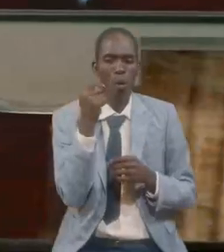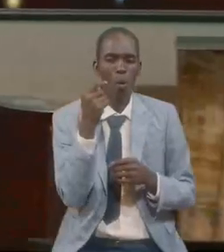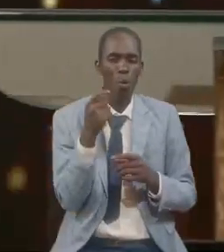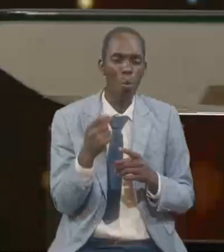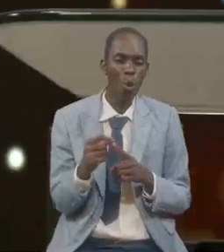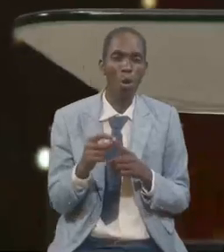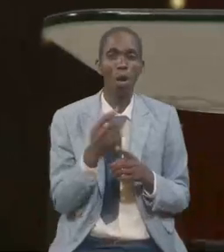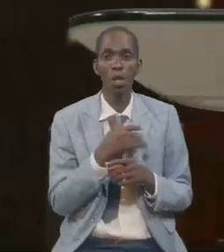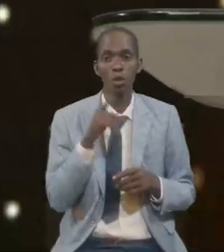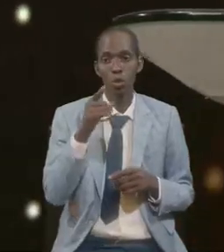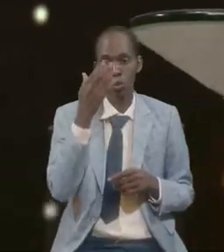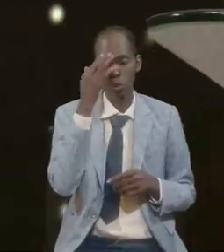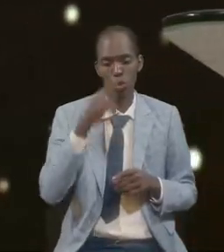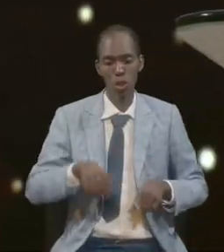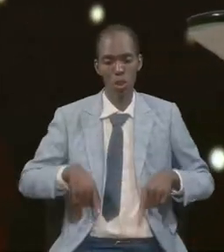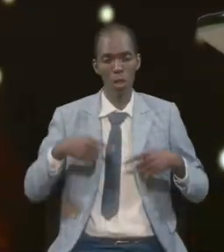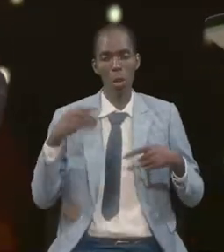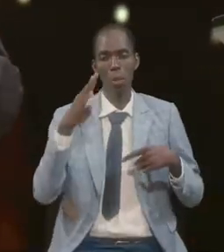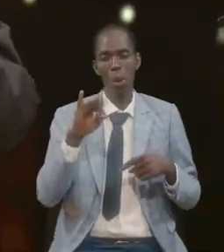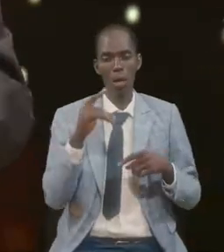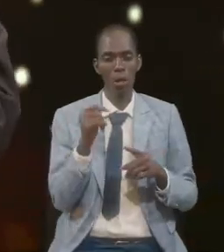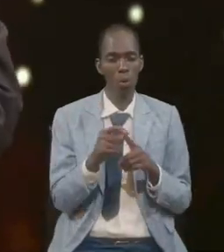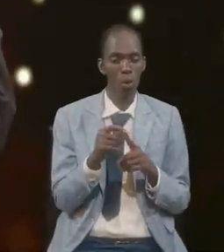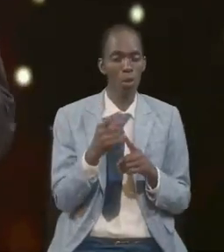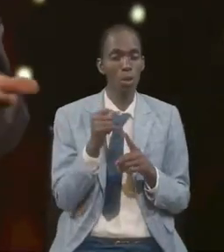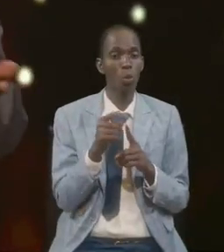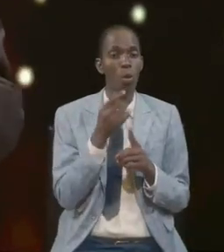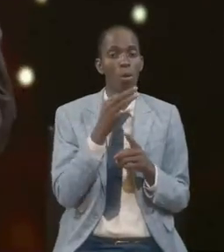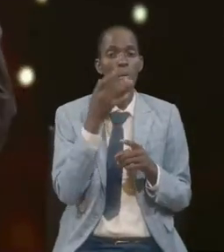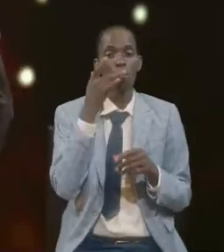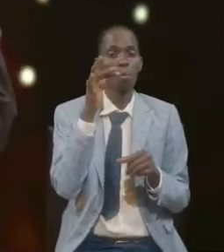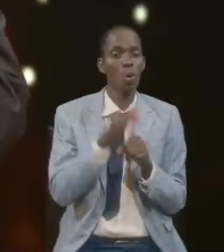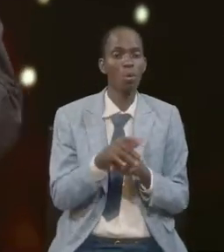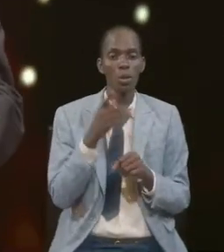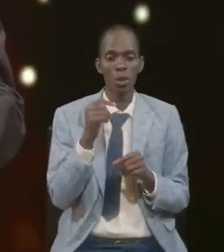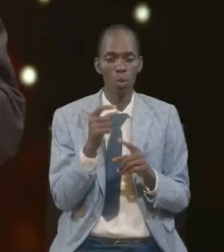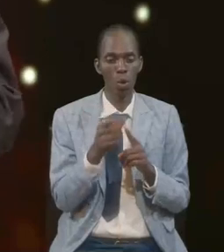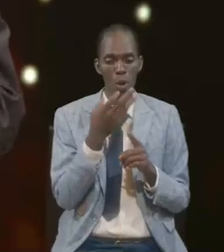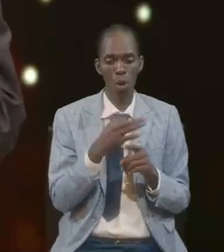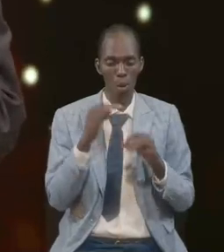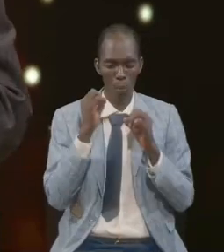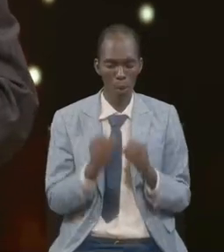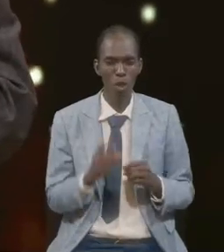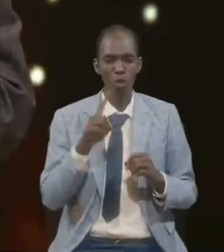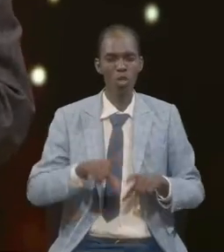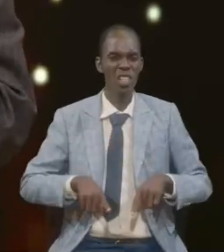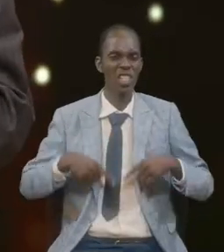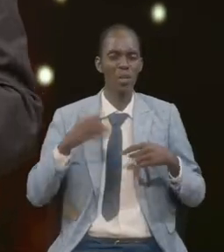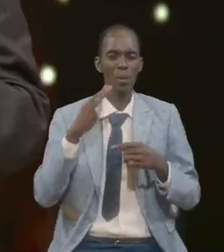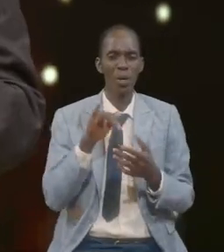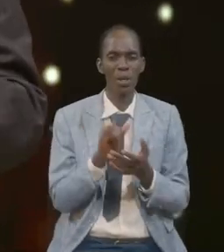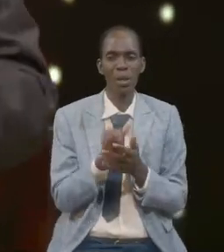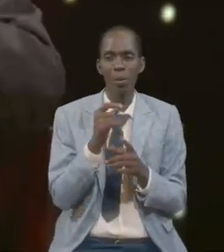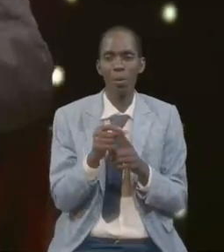savez que vous ne vivez pas la parole. La parole de promesse, vous ne vivez pas la parole. La parole de puissance, vous ne vivez